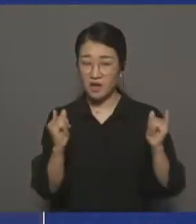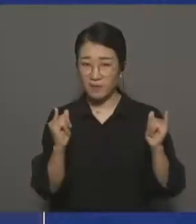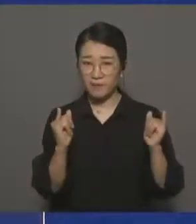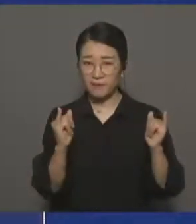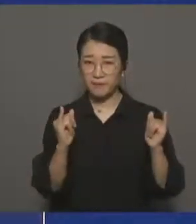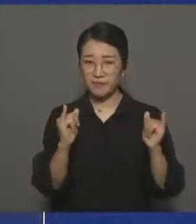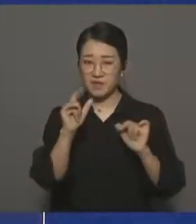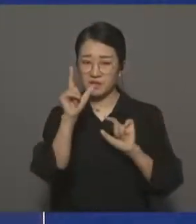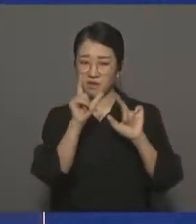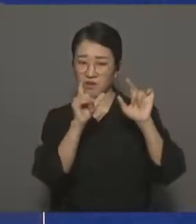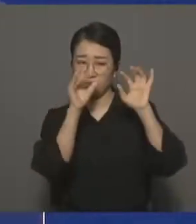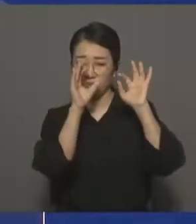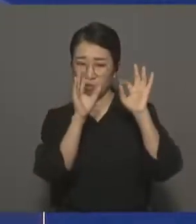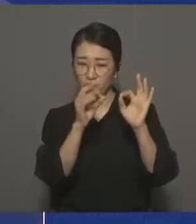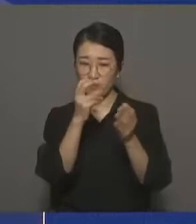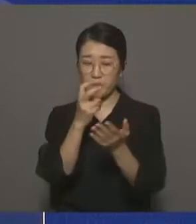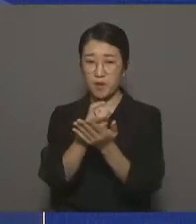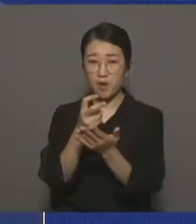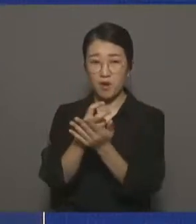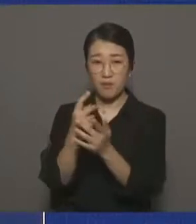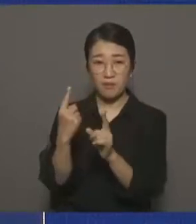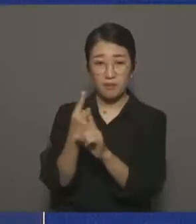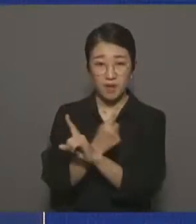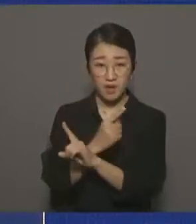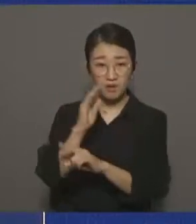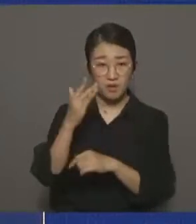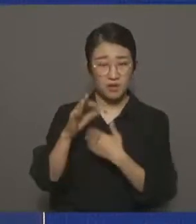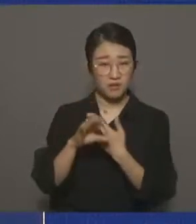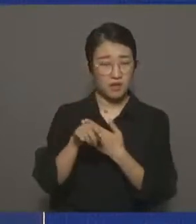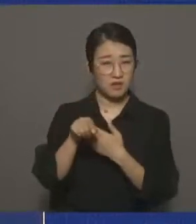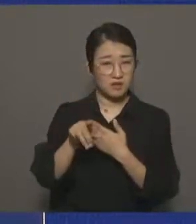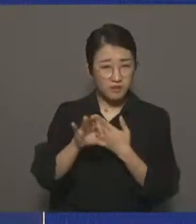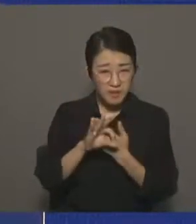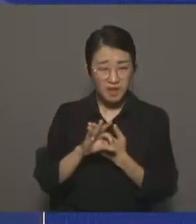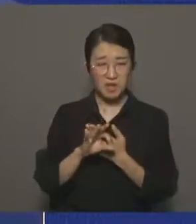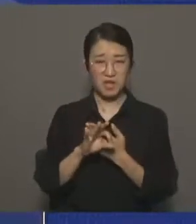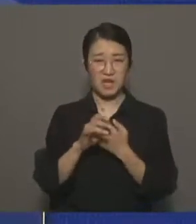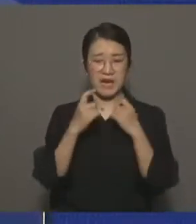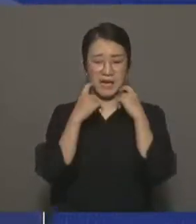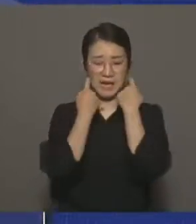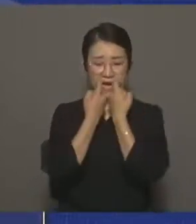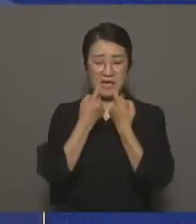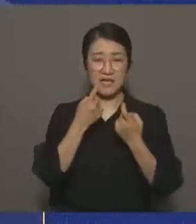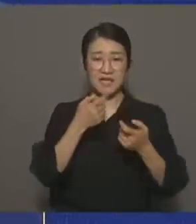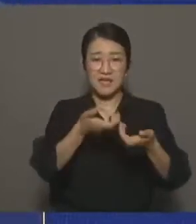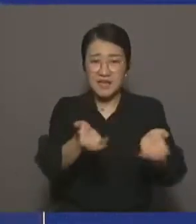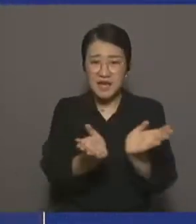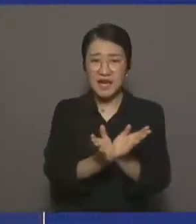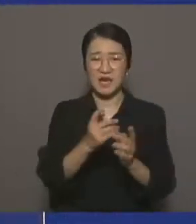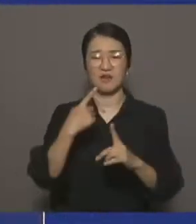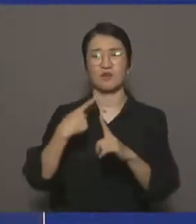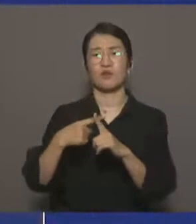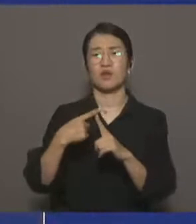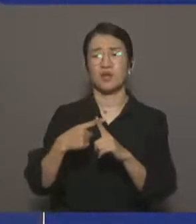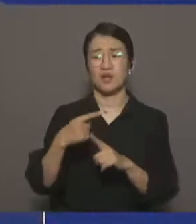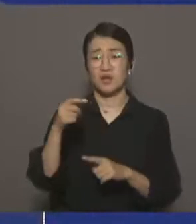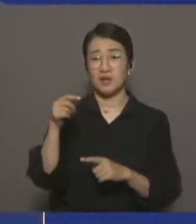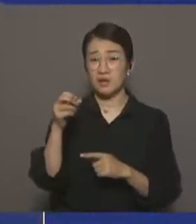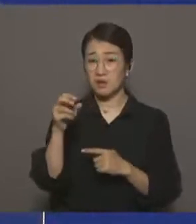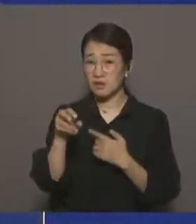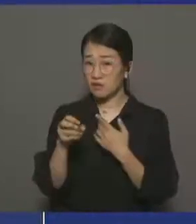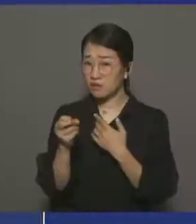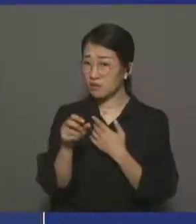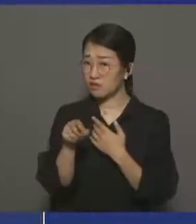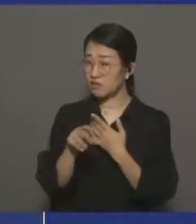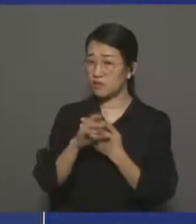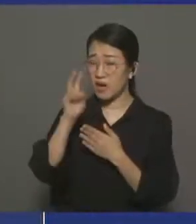거라면 그야말로 우리 민주당은 사당화되는 것이고 윤석열 대통령과 국민의힘 국회의원들 얼굴에